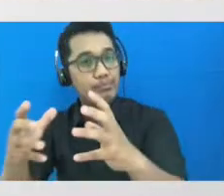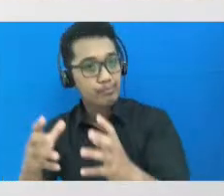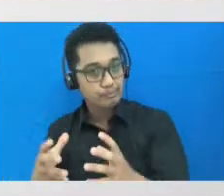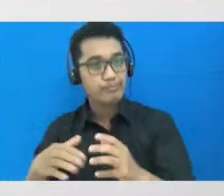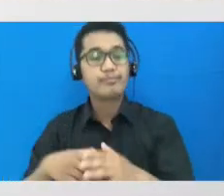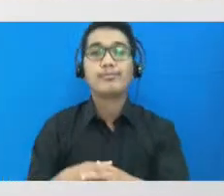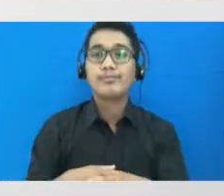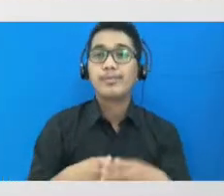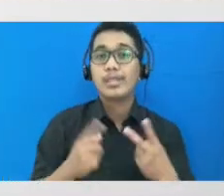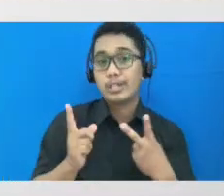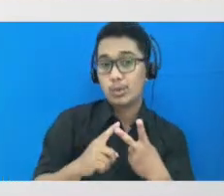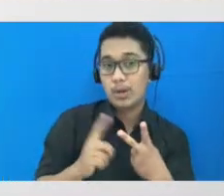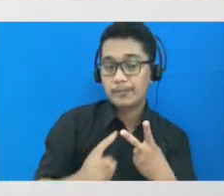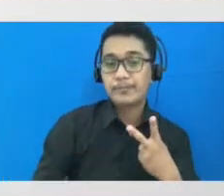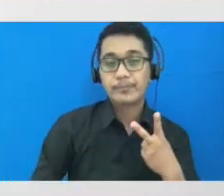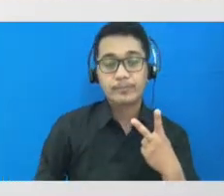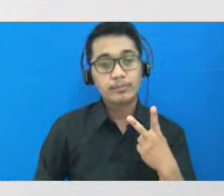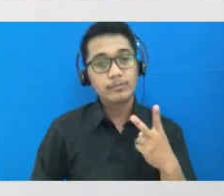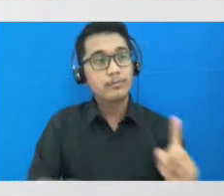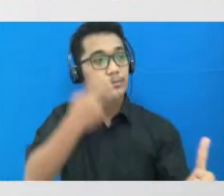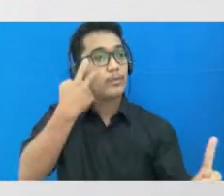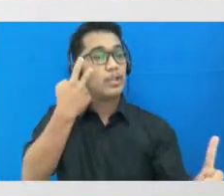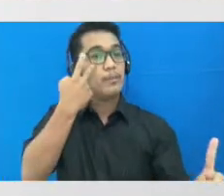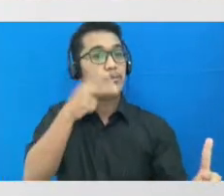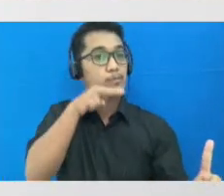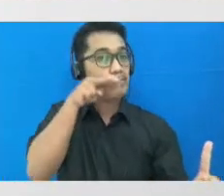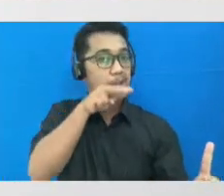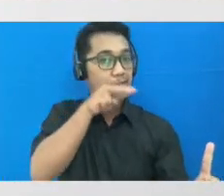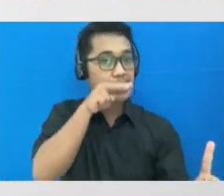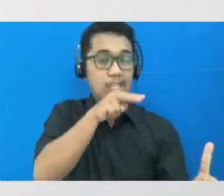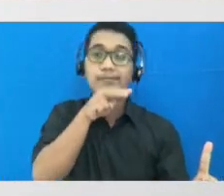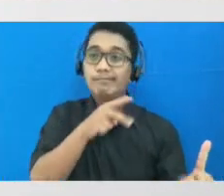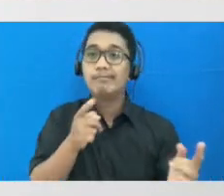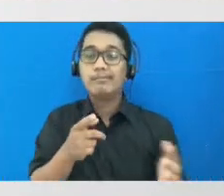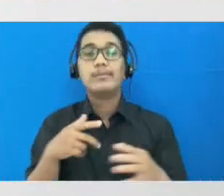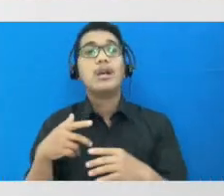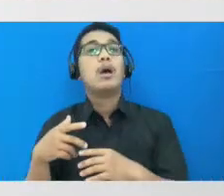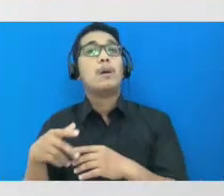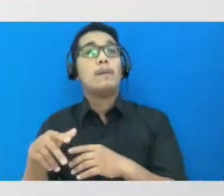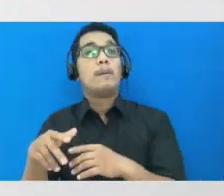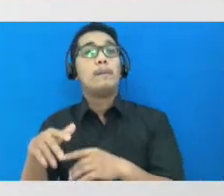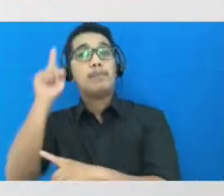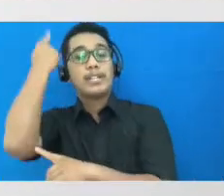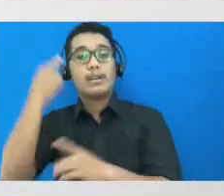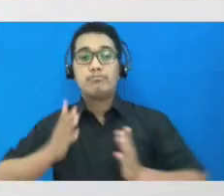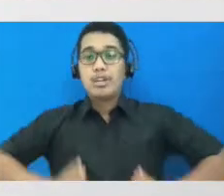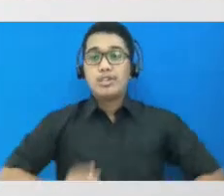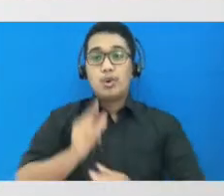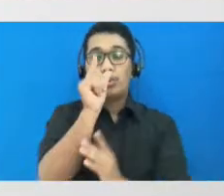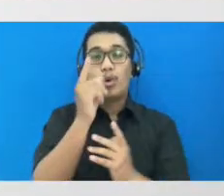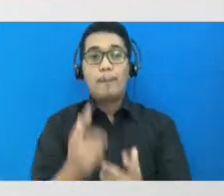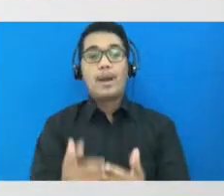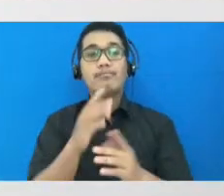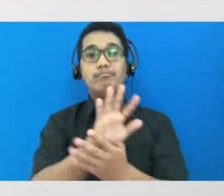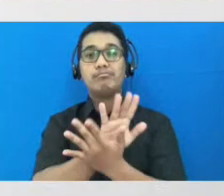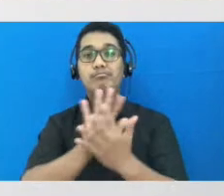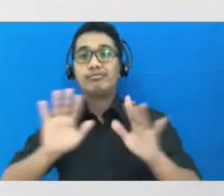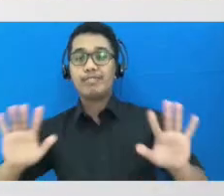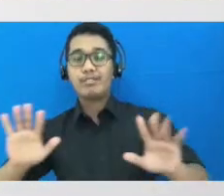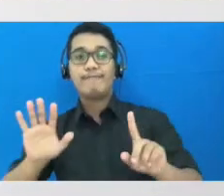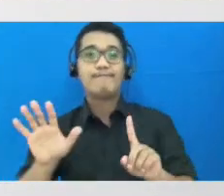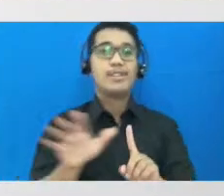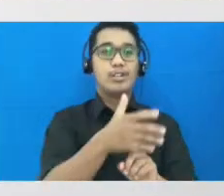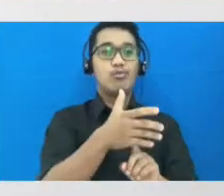kedua, yang berkaitan juga dengan pengawasan adalah peran pemerintah dalam melindungi kepentingan umum dari penyalahgunaan